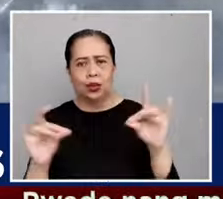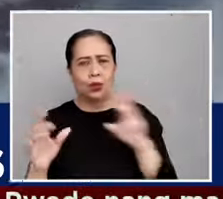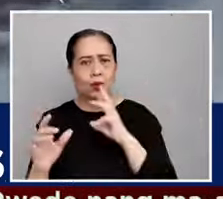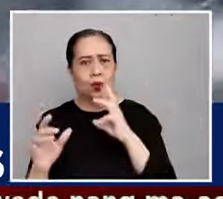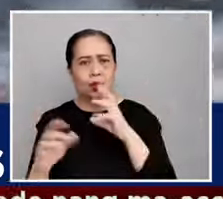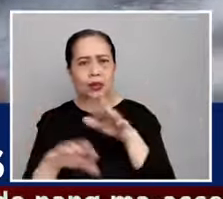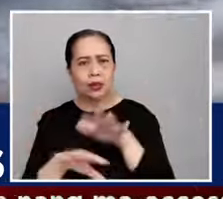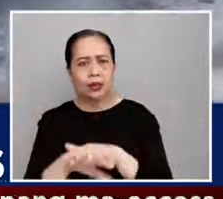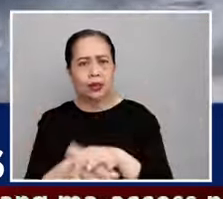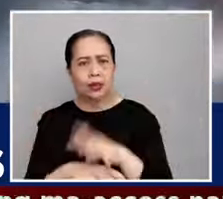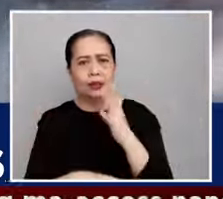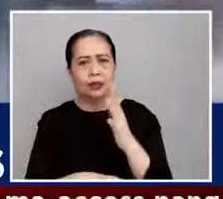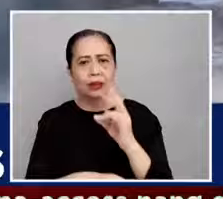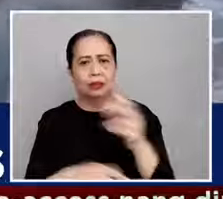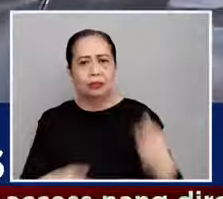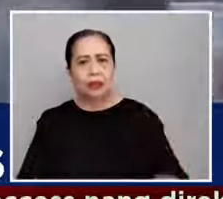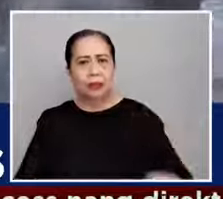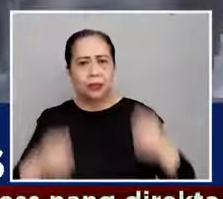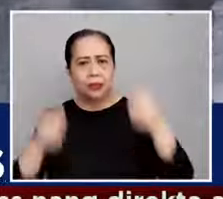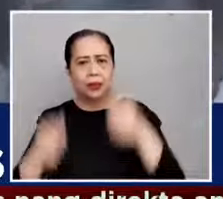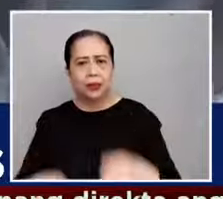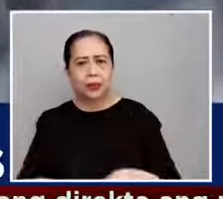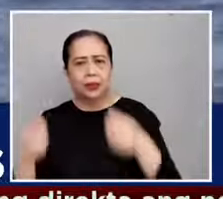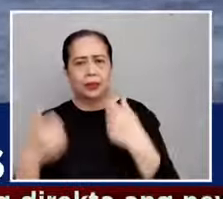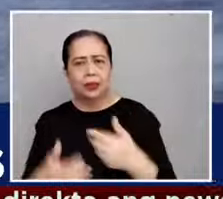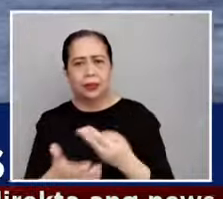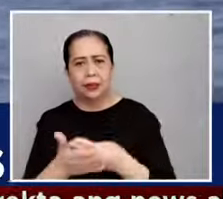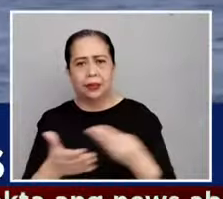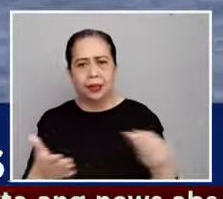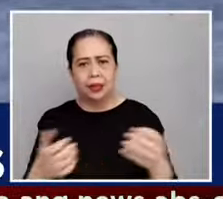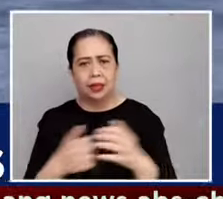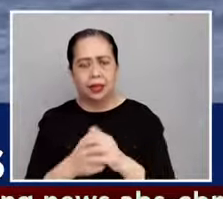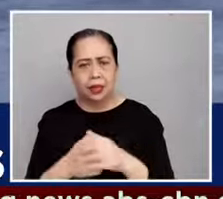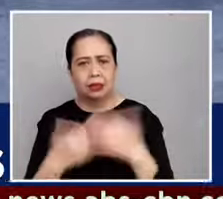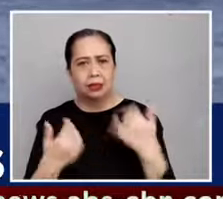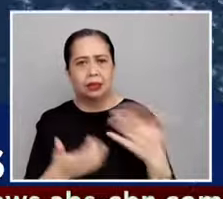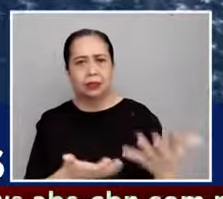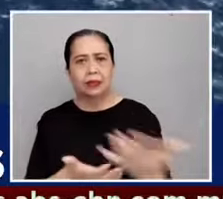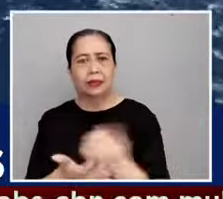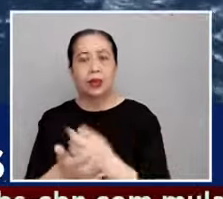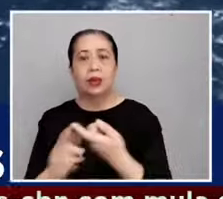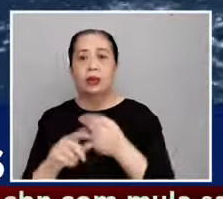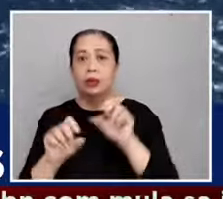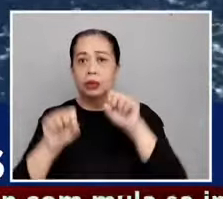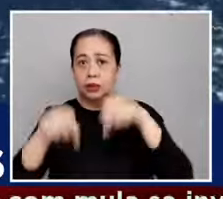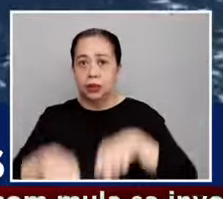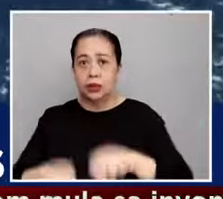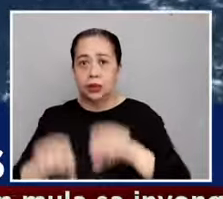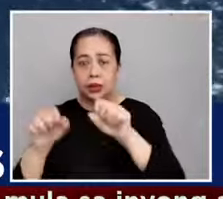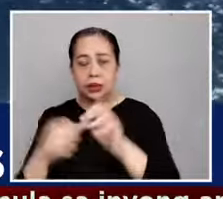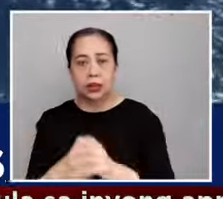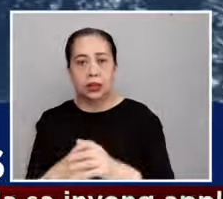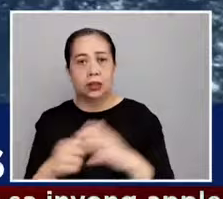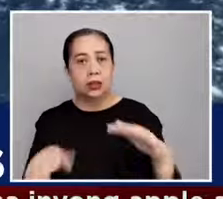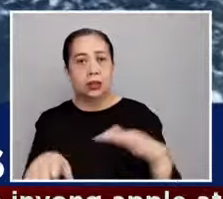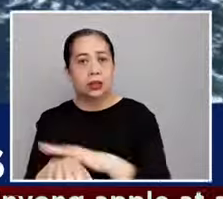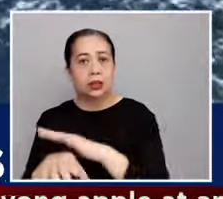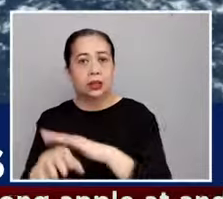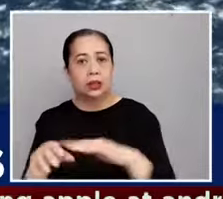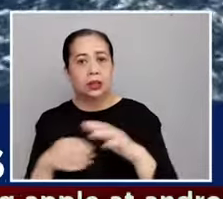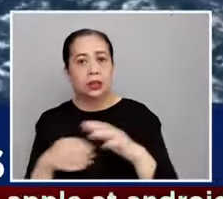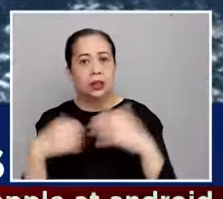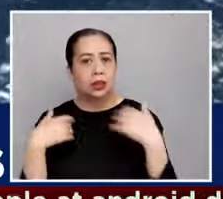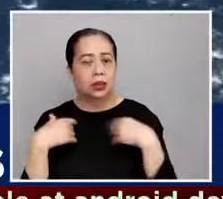at 57 sako ng oil contaminated materials ang nakolekta sa dagat. Habang sa dalampasigan naman ay